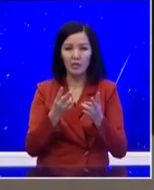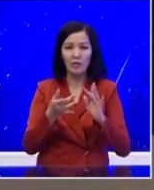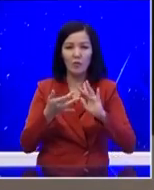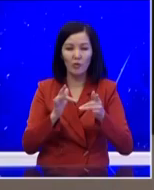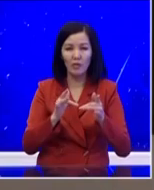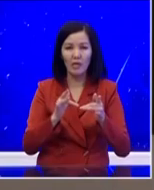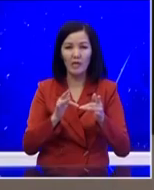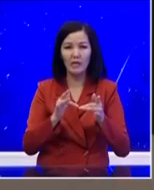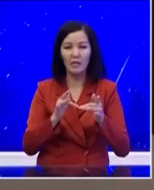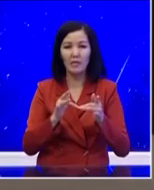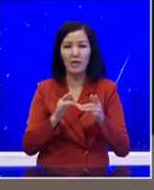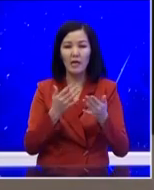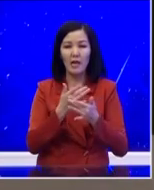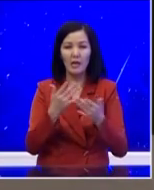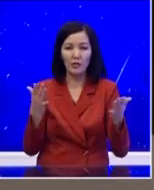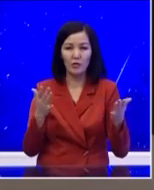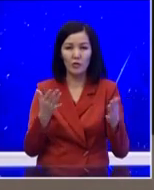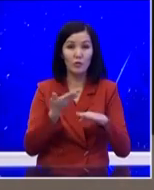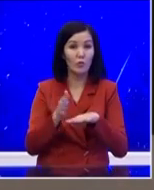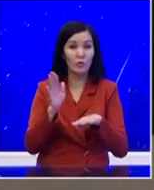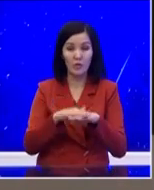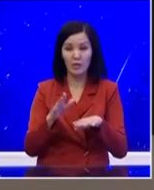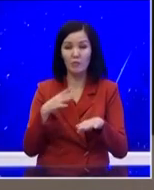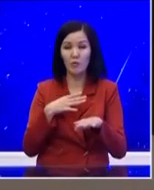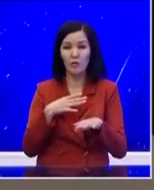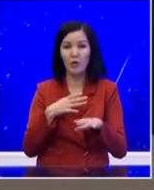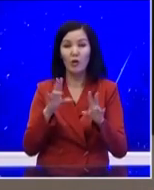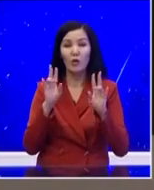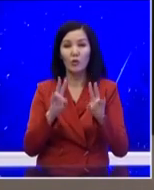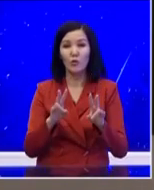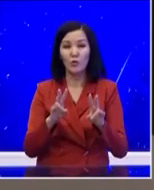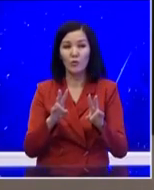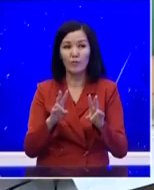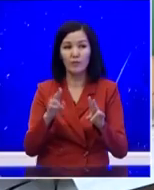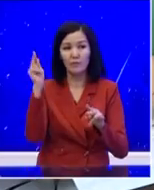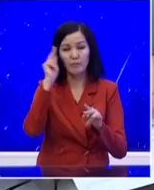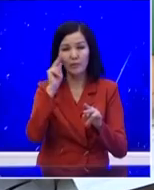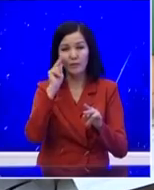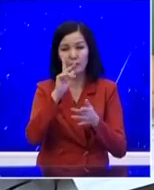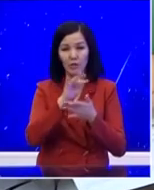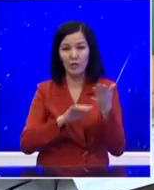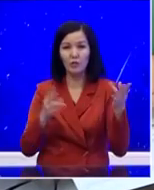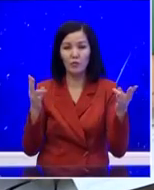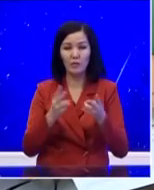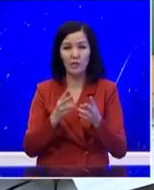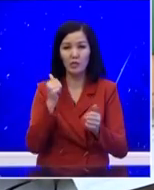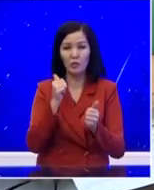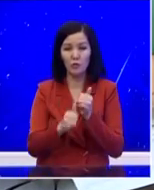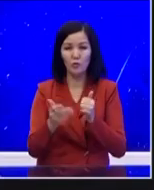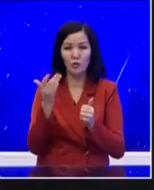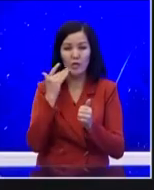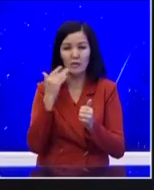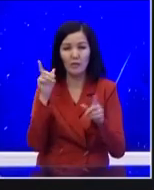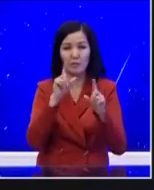да, тіпті мұғалімдерге де оңай болған жоқ. Бірақ біз қалай болғанда да білім алуымыз қажет. Күнделікті мектепке